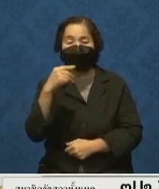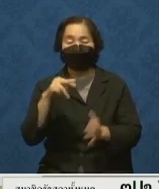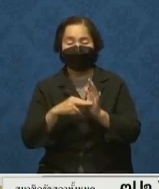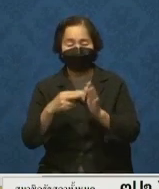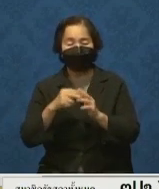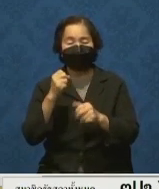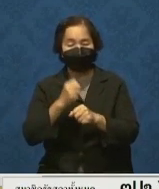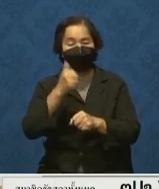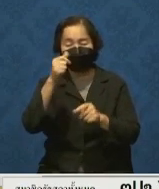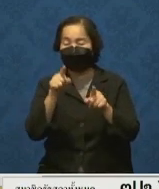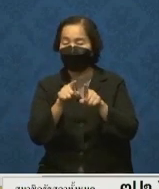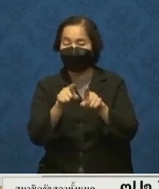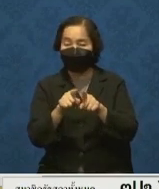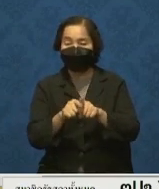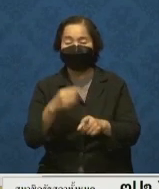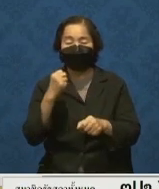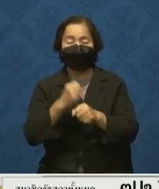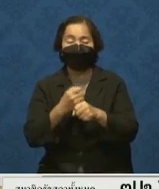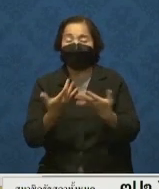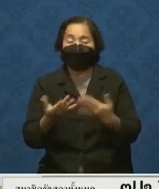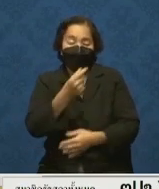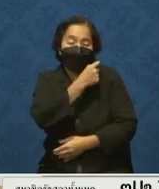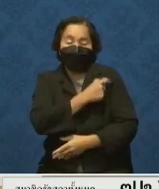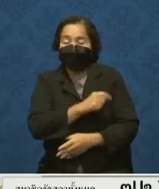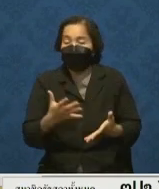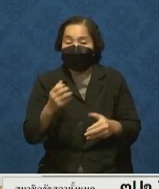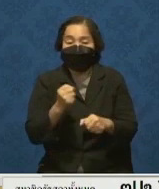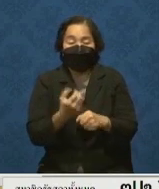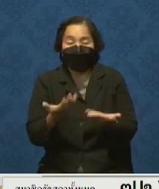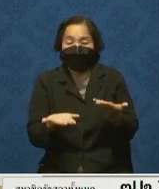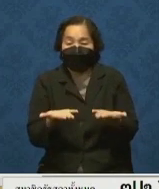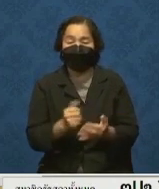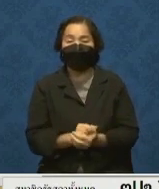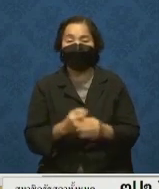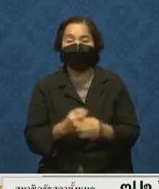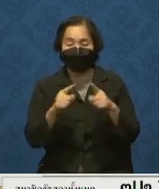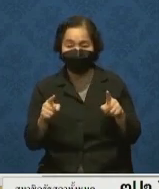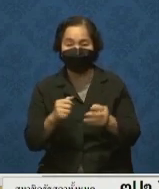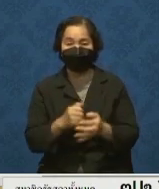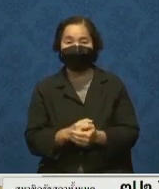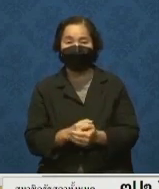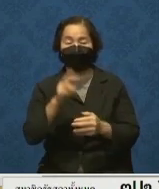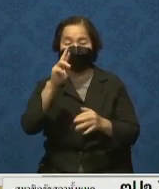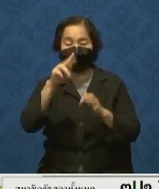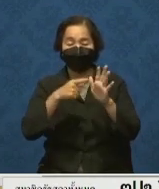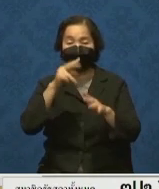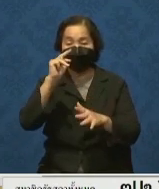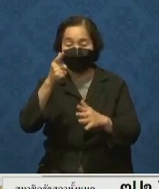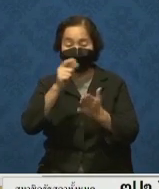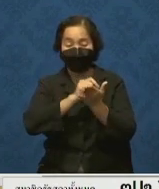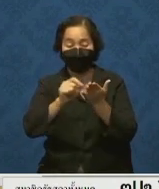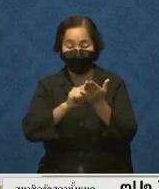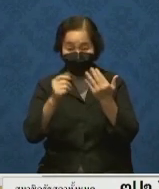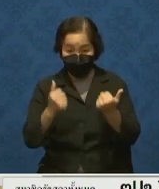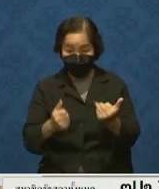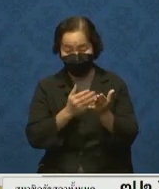เรอนยปทยáiและทำอะไรก็ได้โบายต่ๆเห่านี้แต่ใส่วล่างนวานี้ค่อนข้างเอียง